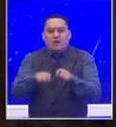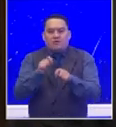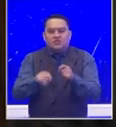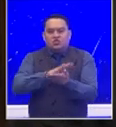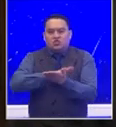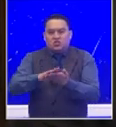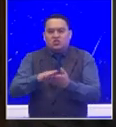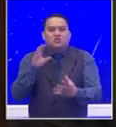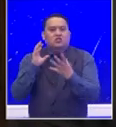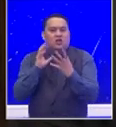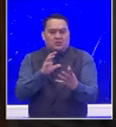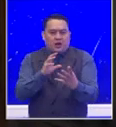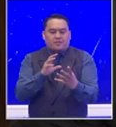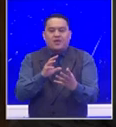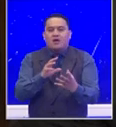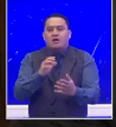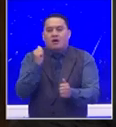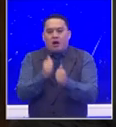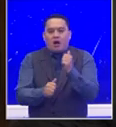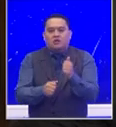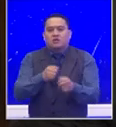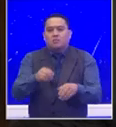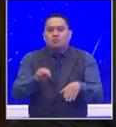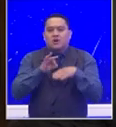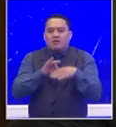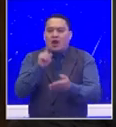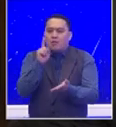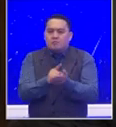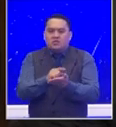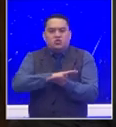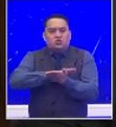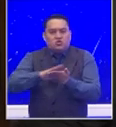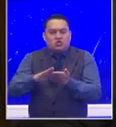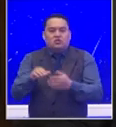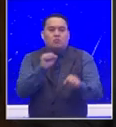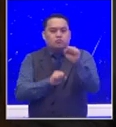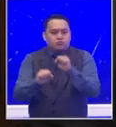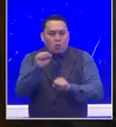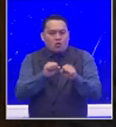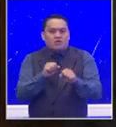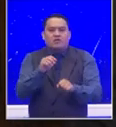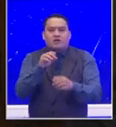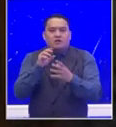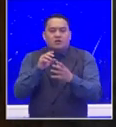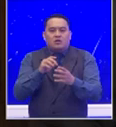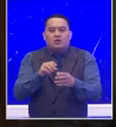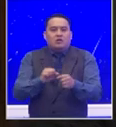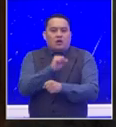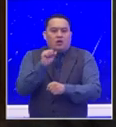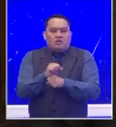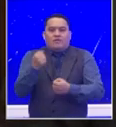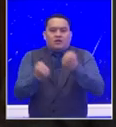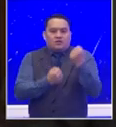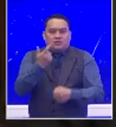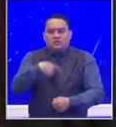санитарное состояние автотранспорта. В конце каждой смены все автобусы проходят обязательную дезинфекцию. Более того, во время рейса на конечных остановках